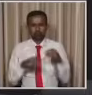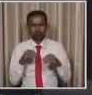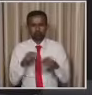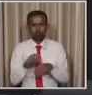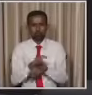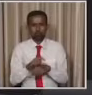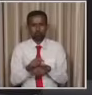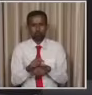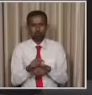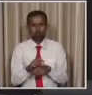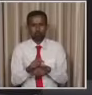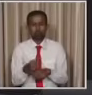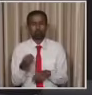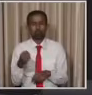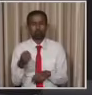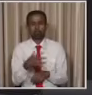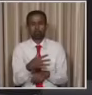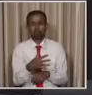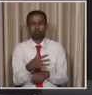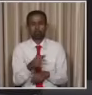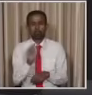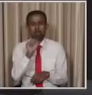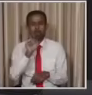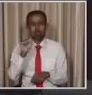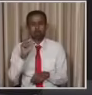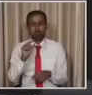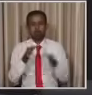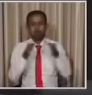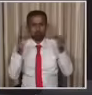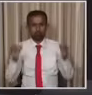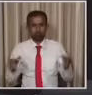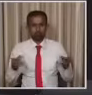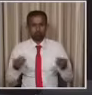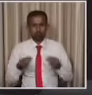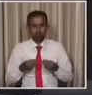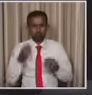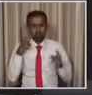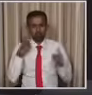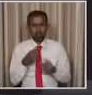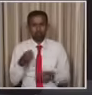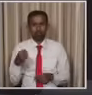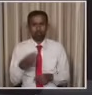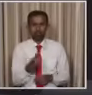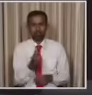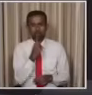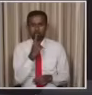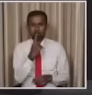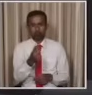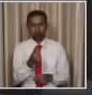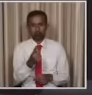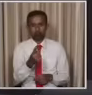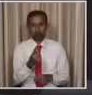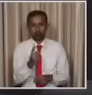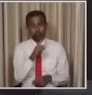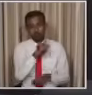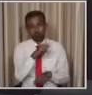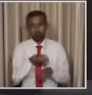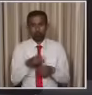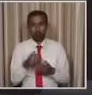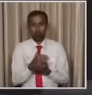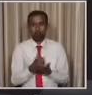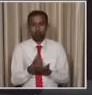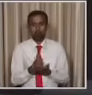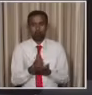කොමිසම විසින් ඒ දිනය සහ නාම යෝජනා පත්‍ර බාර ගැනීම සම්බන්ධයෙන් දින නියම කරයි. ඒ වෙලාවට අපි සියලු